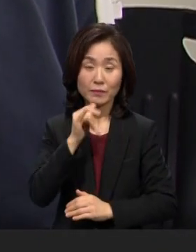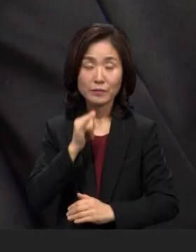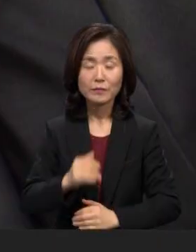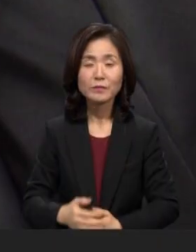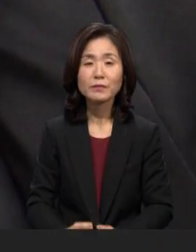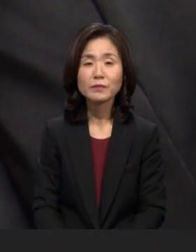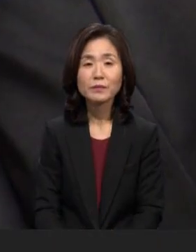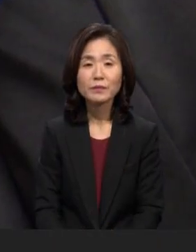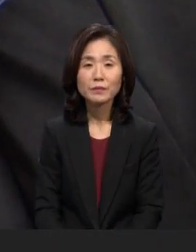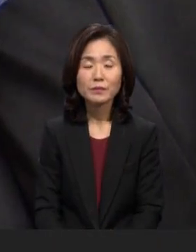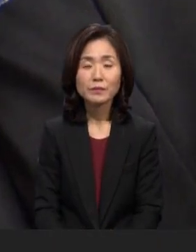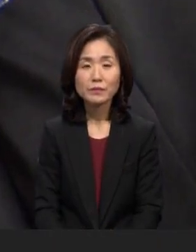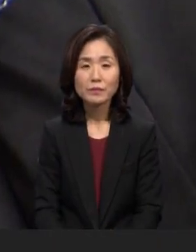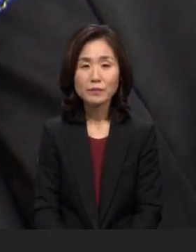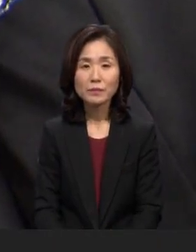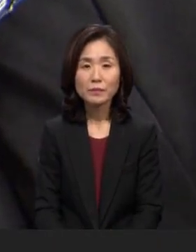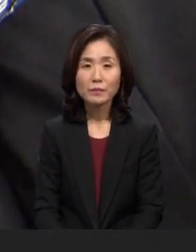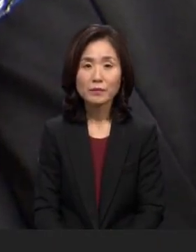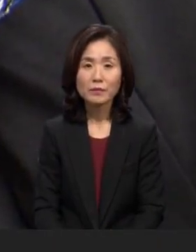이외수 뉴스 서진석 입니다